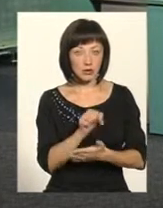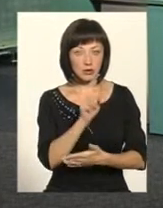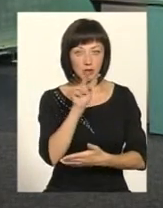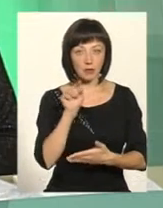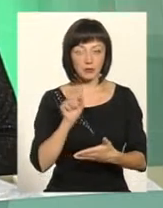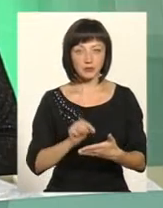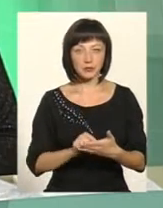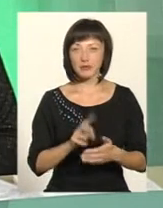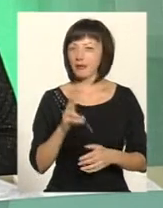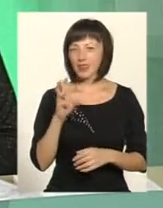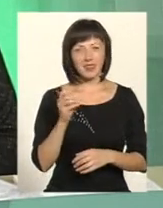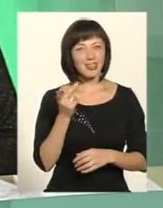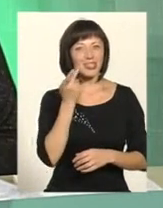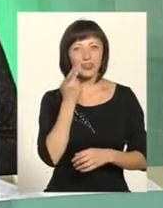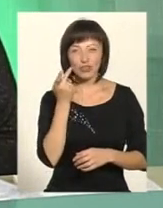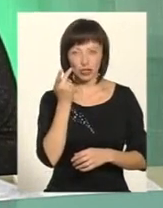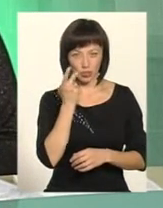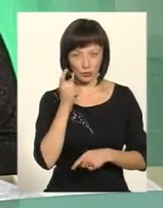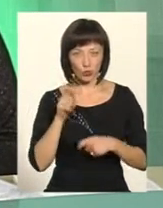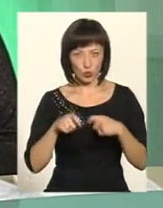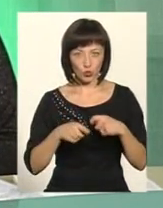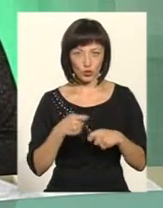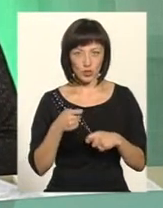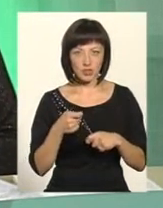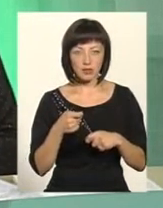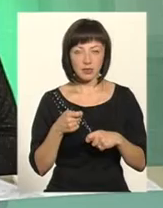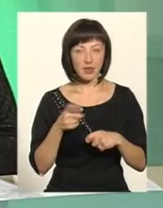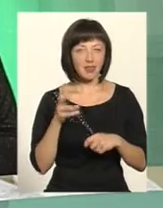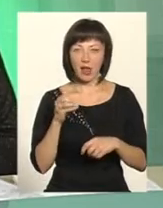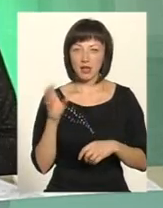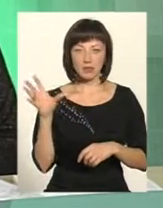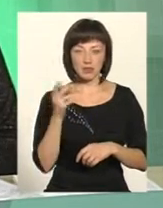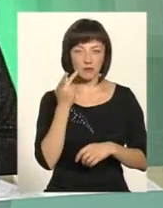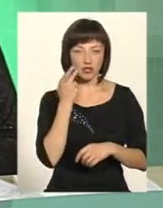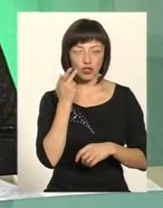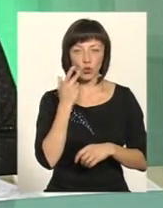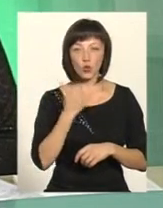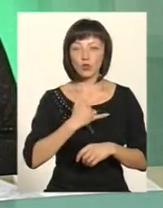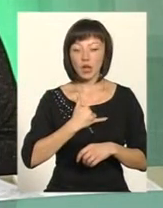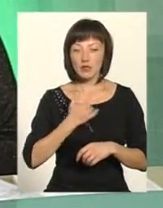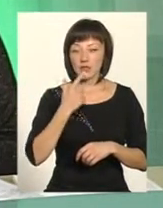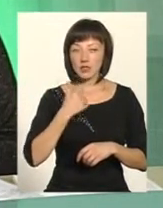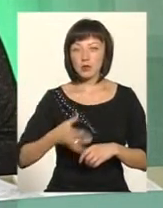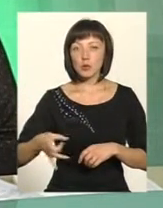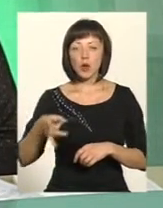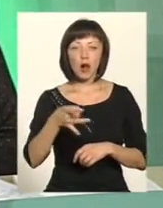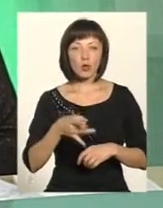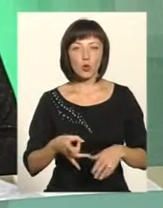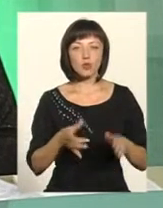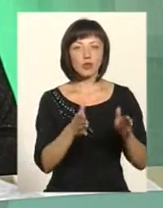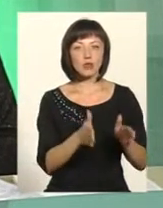Ну, не завжди воно шкутильгає, скажімо так. В нас, в Красилівському районі, налагоджена,